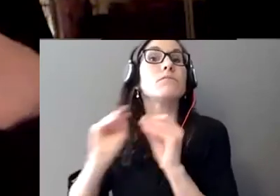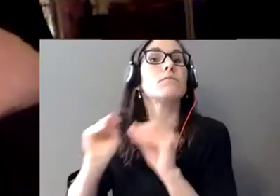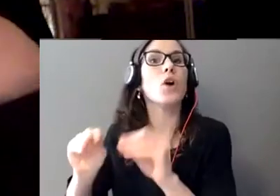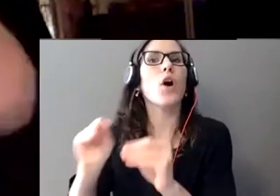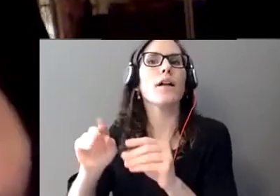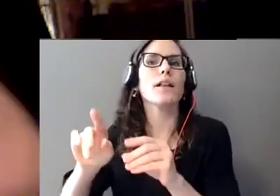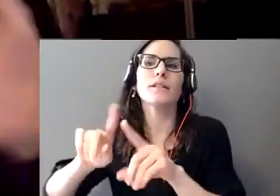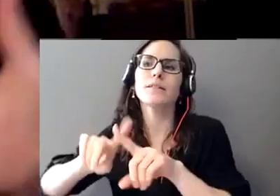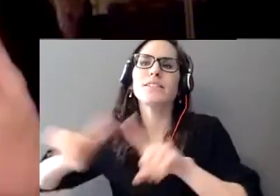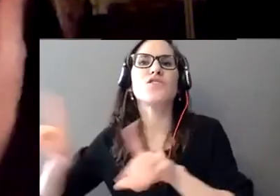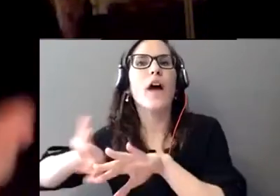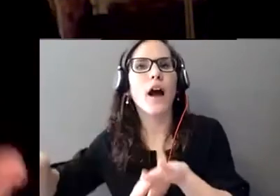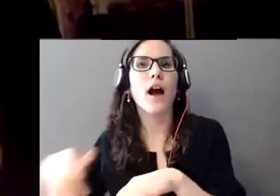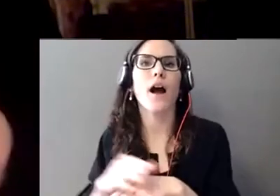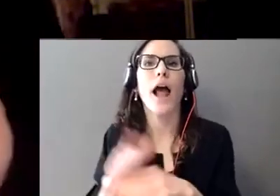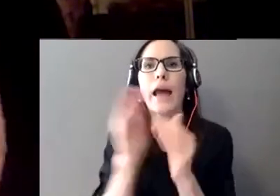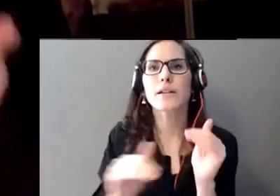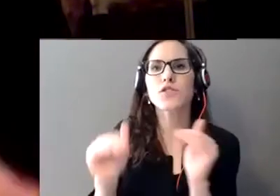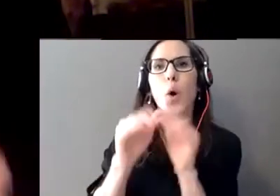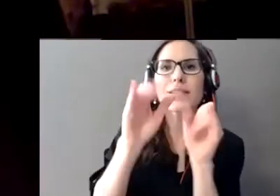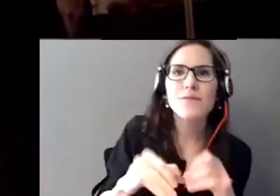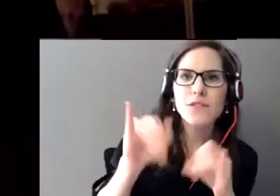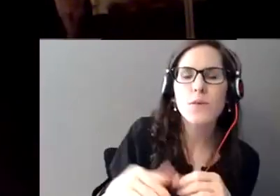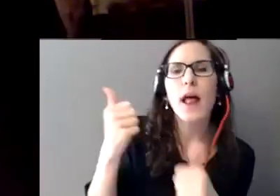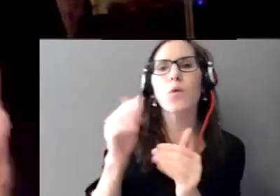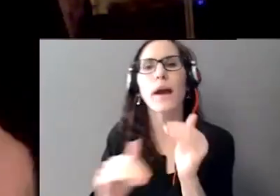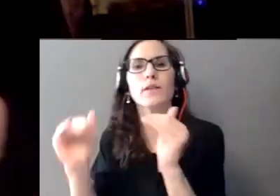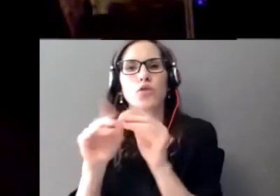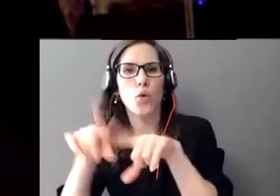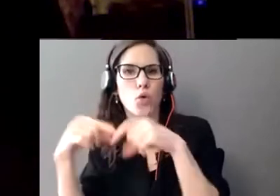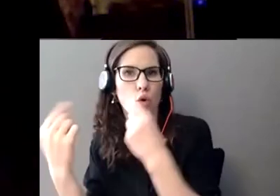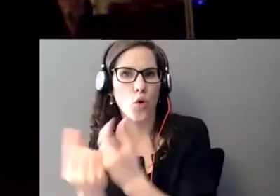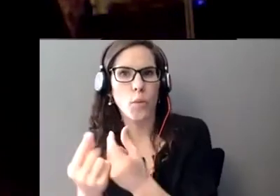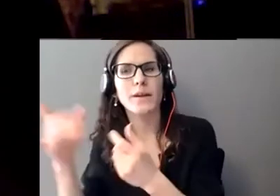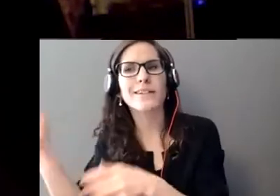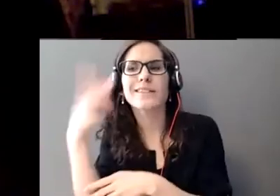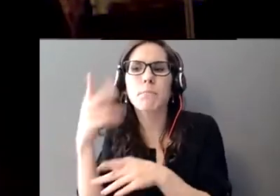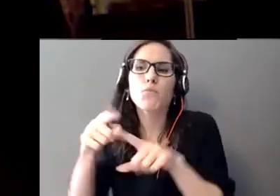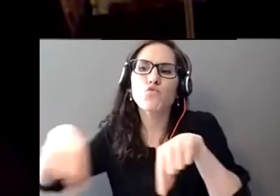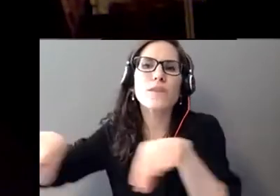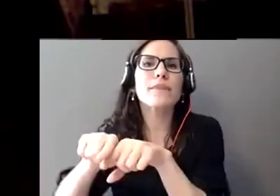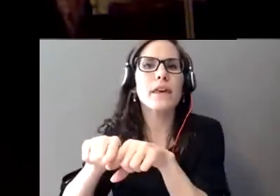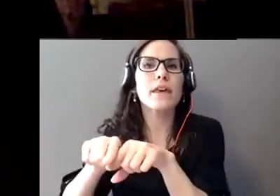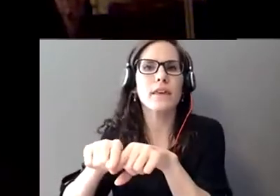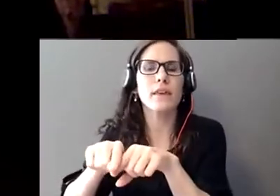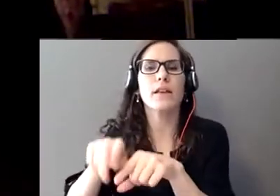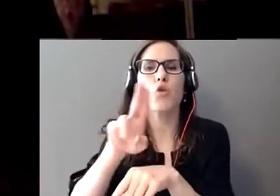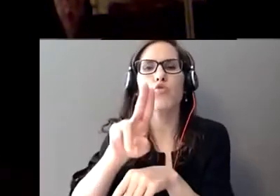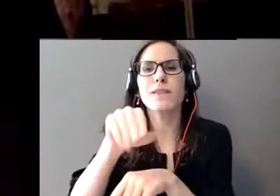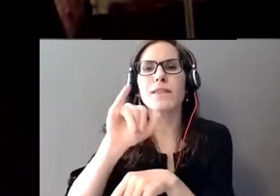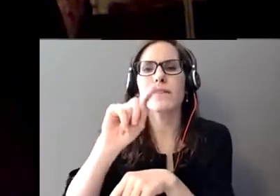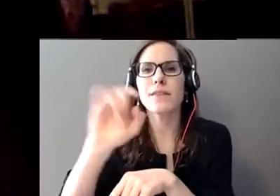individuelle, inclusion groupale, type unités localisées d'inclusion scolaire ou encore un établissement